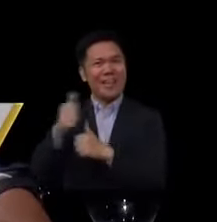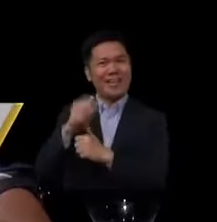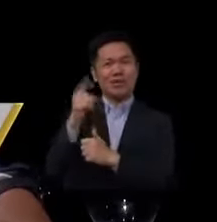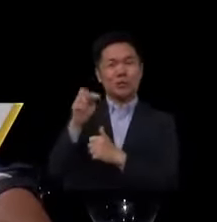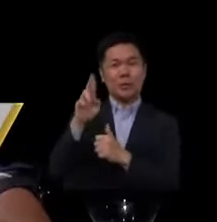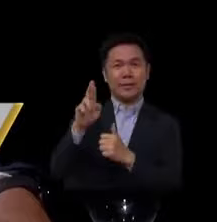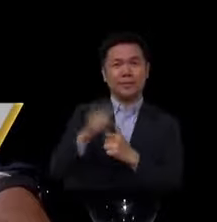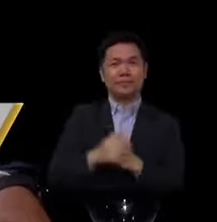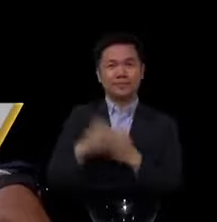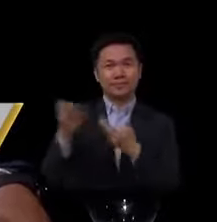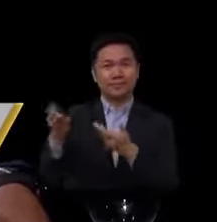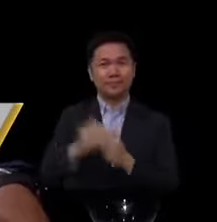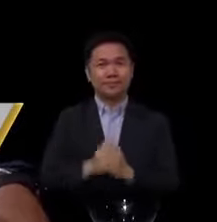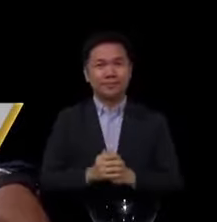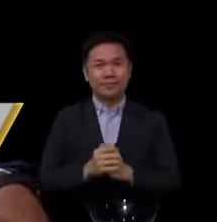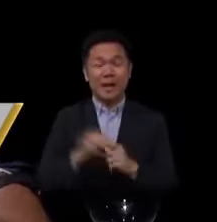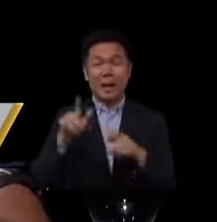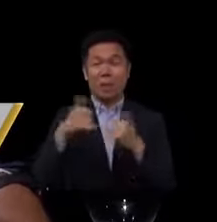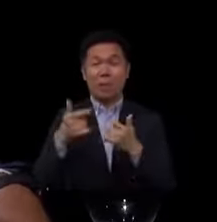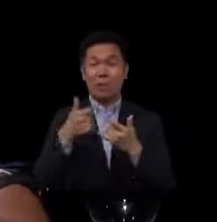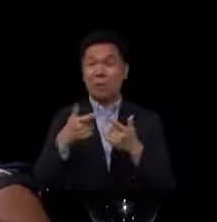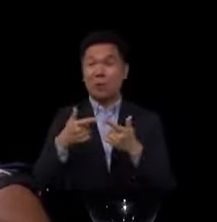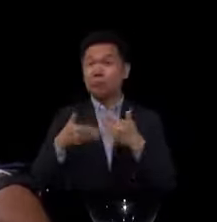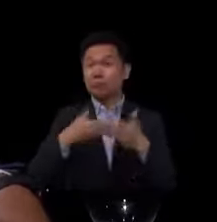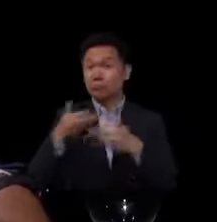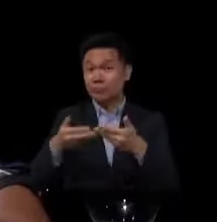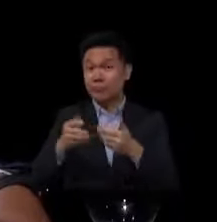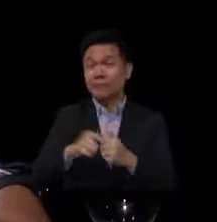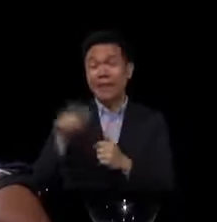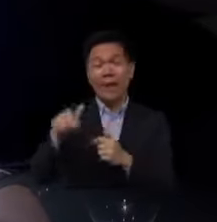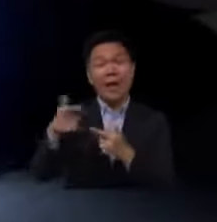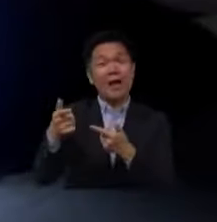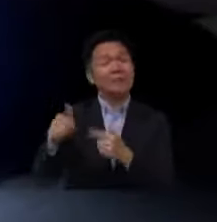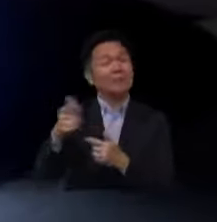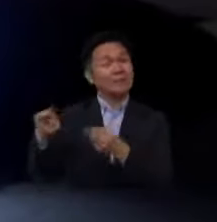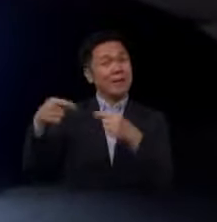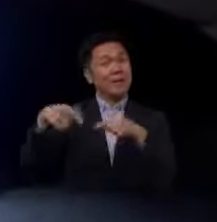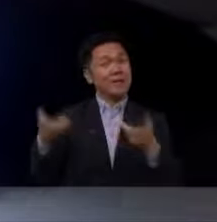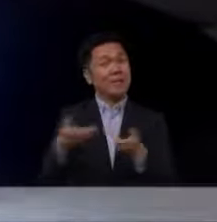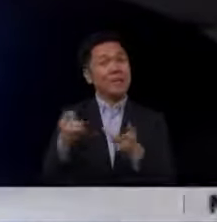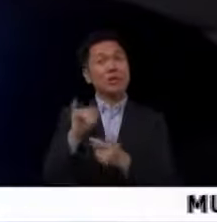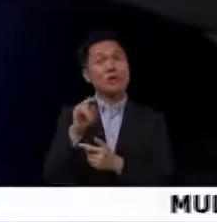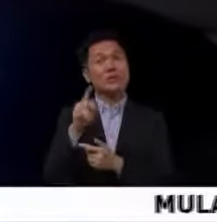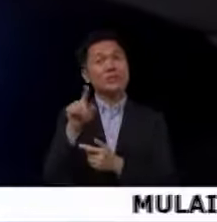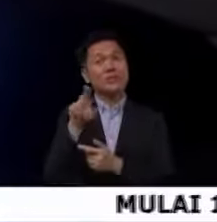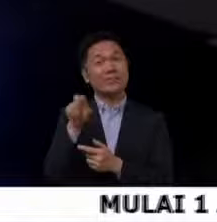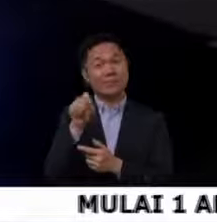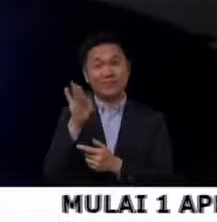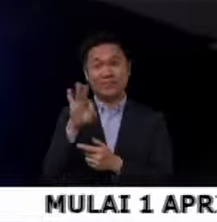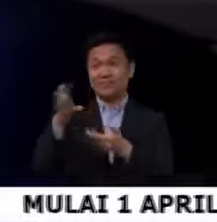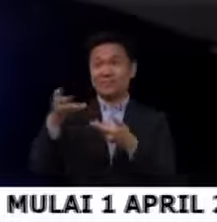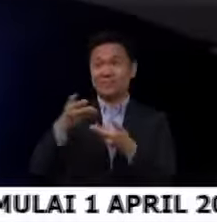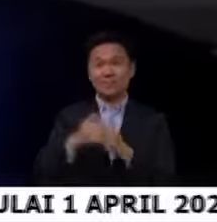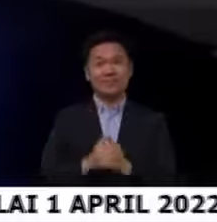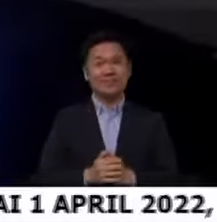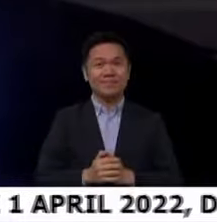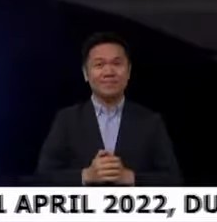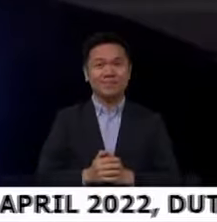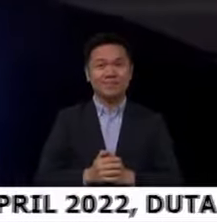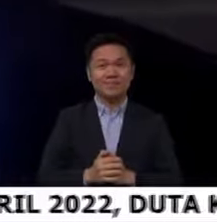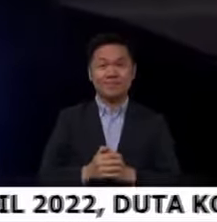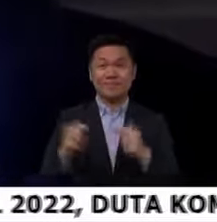raya yang belum ada tuh Fadilah Yusuf database Assalamualaikum Waalaikumsalam Makasih keren.hd inklusif adik-adikmu semoga sebagai kembali padat